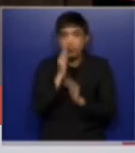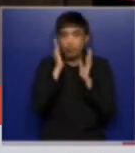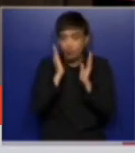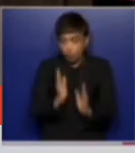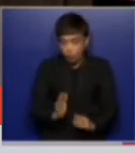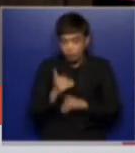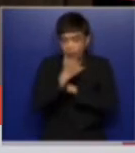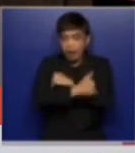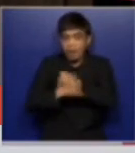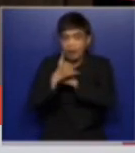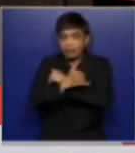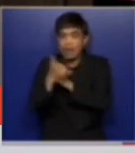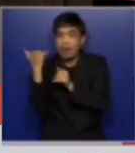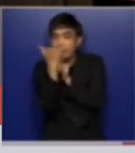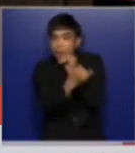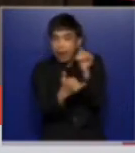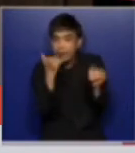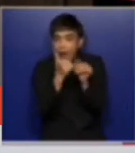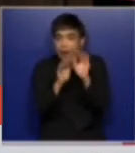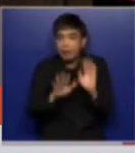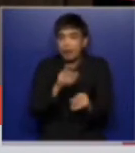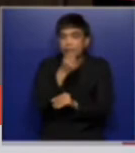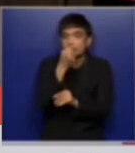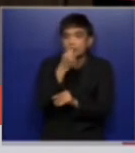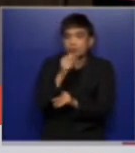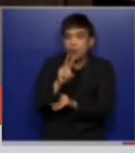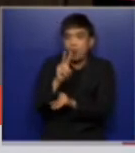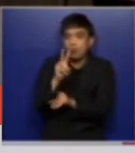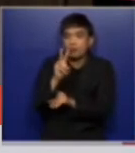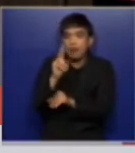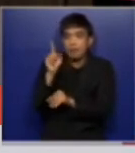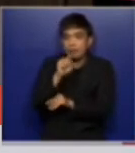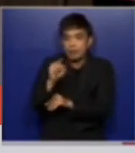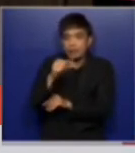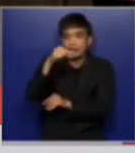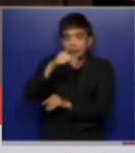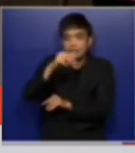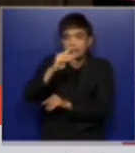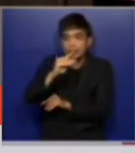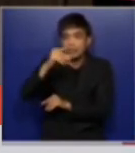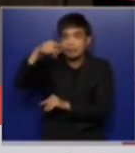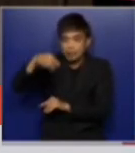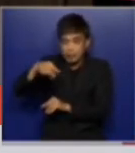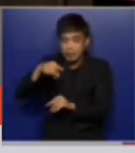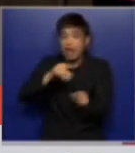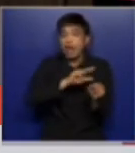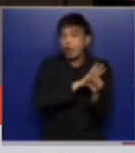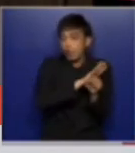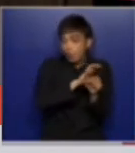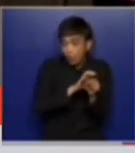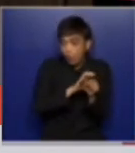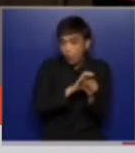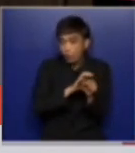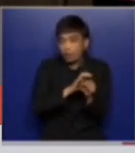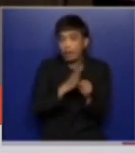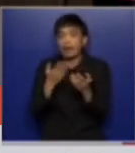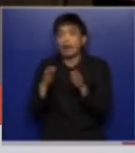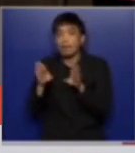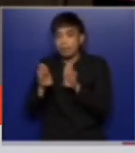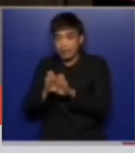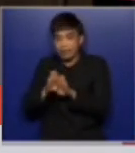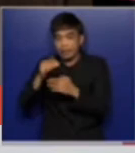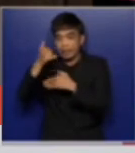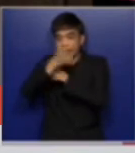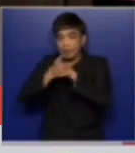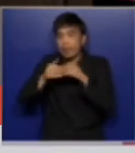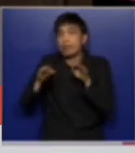าติคิดเป็น 12% ของ GDP ในสถานการณ์โควิด-19และมาตรการล็อกดาวน์ในเดือนเมษาย